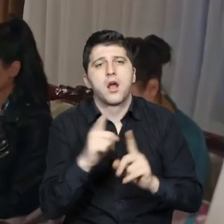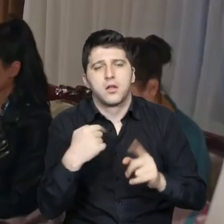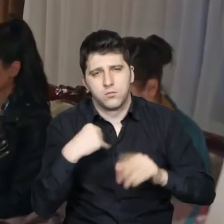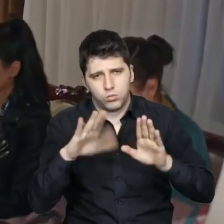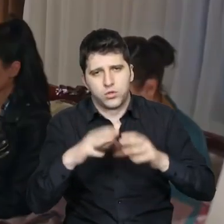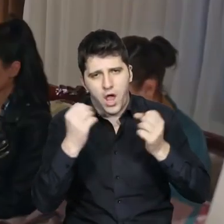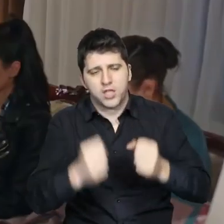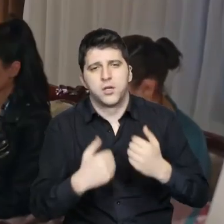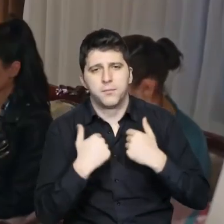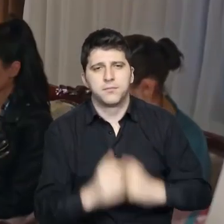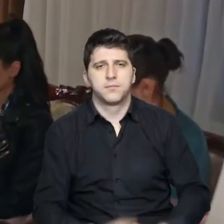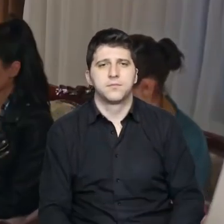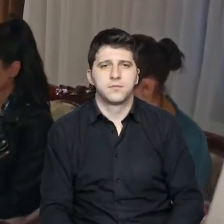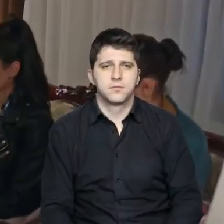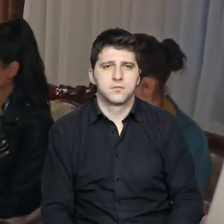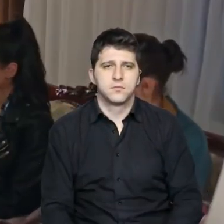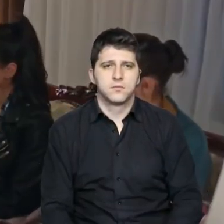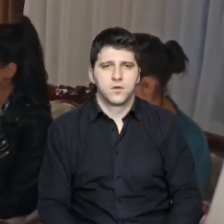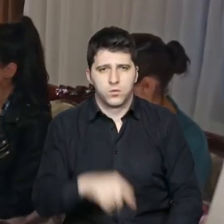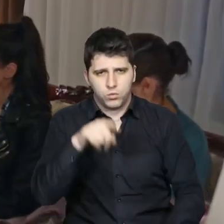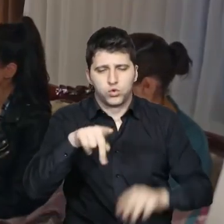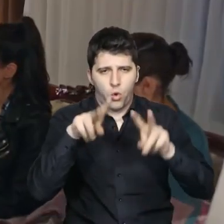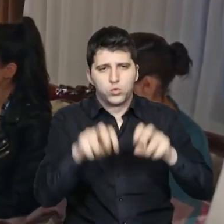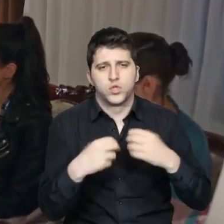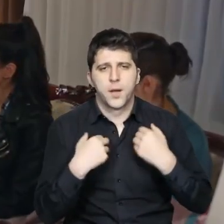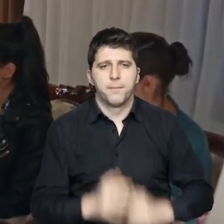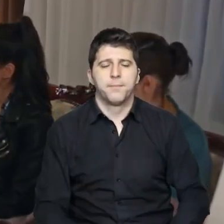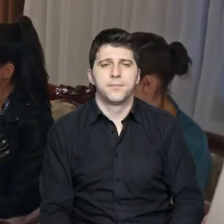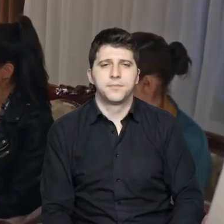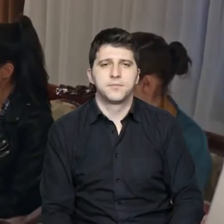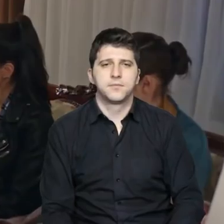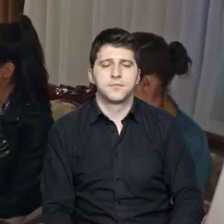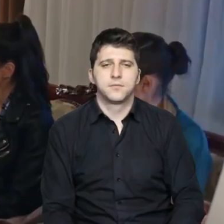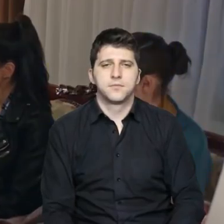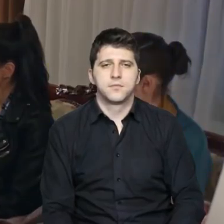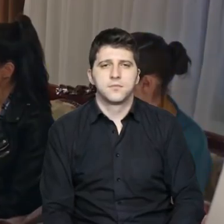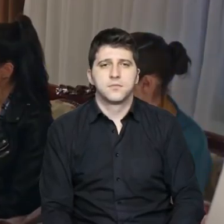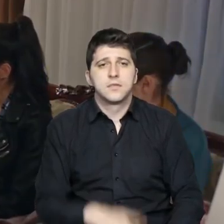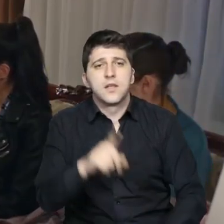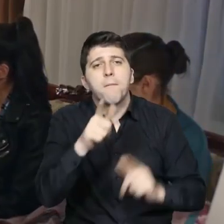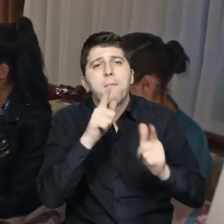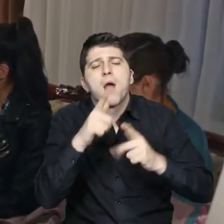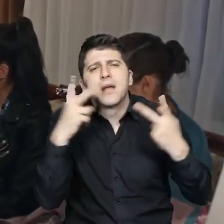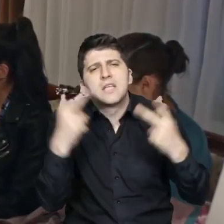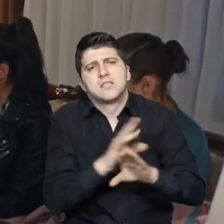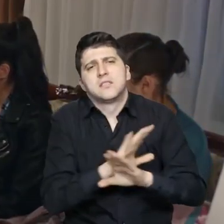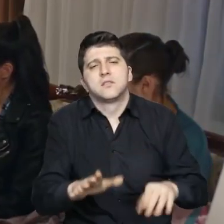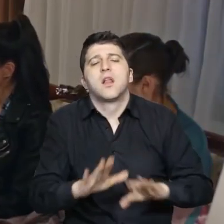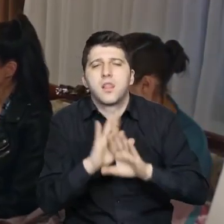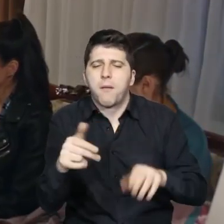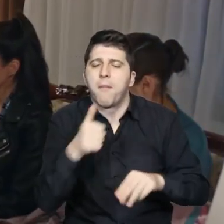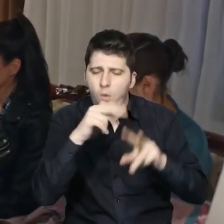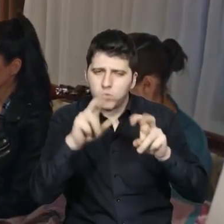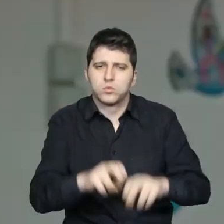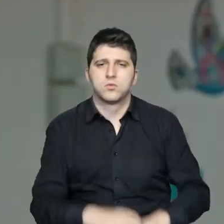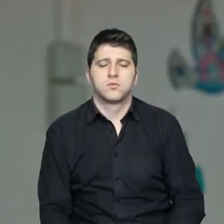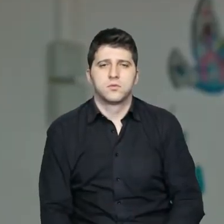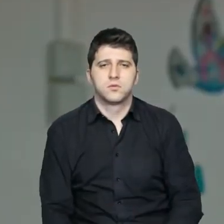burada kalacağım. Burada oturacağım. Burcu yer verdi. Sen de bağırmayı kes artık. Tamam baba, otur,